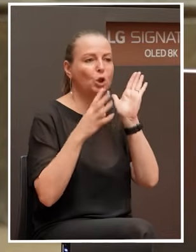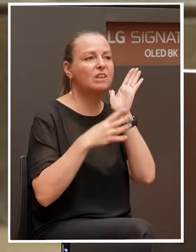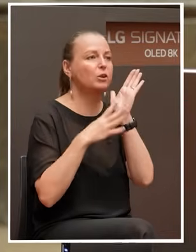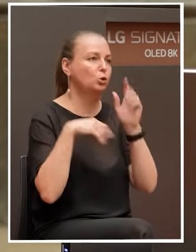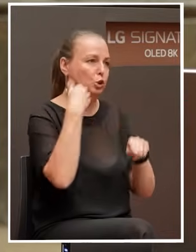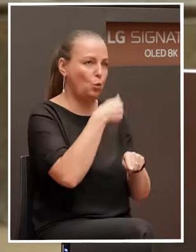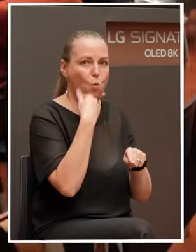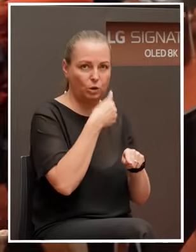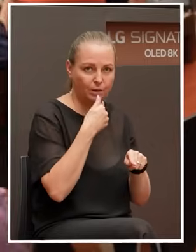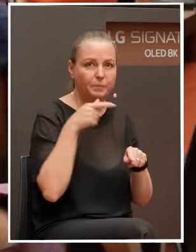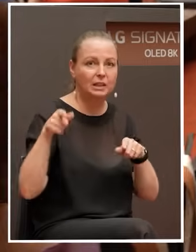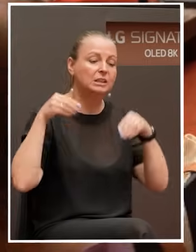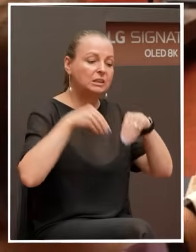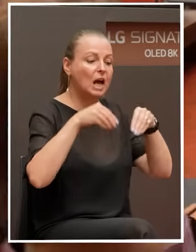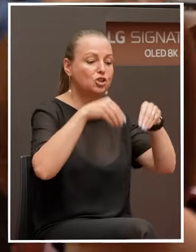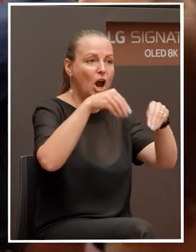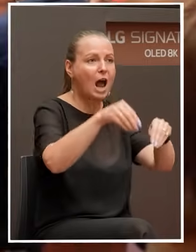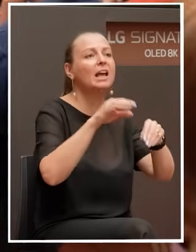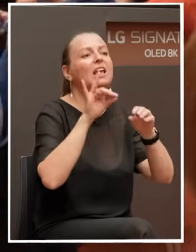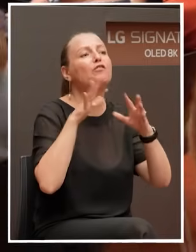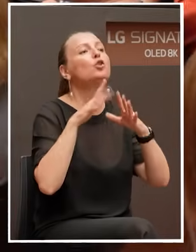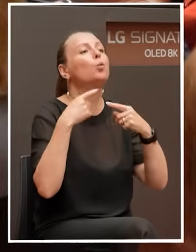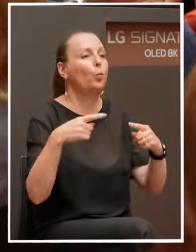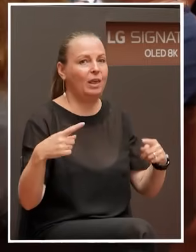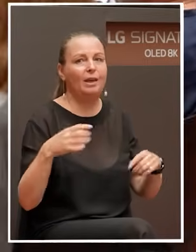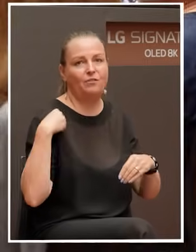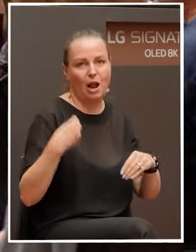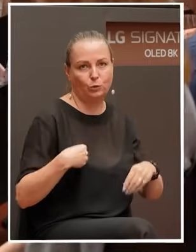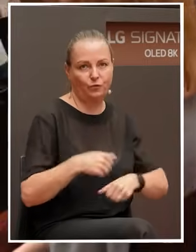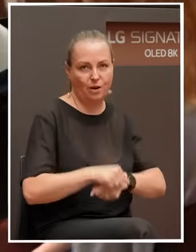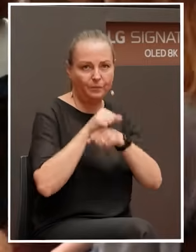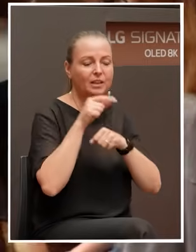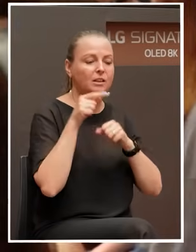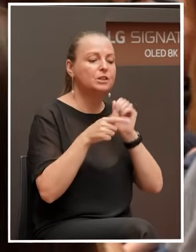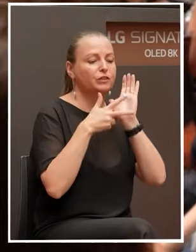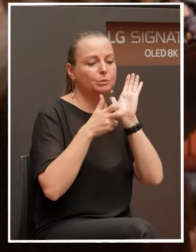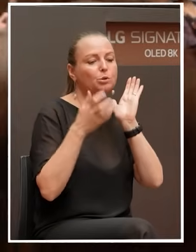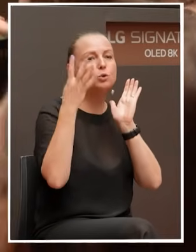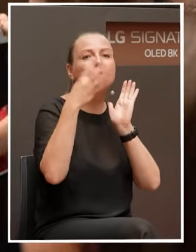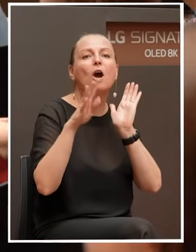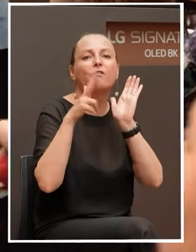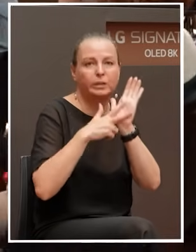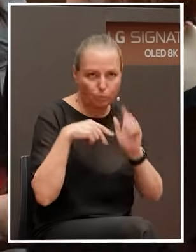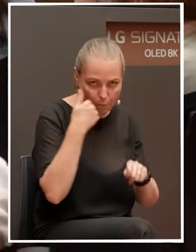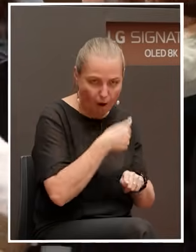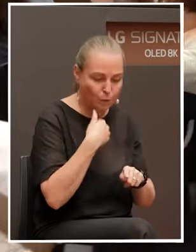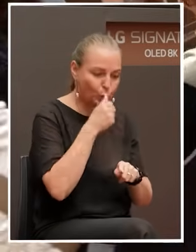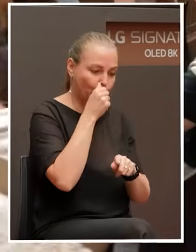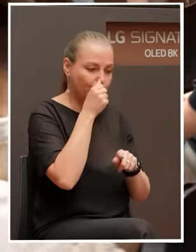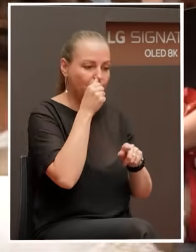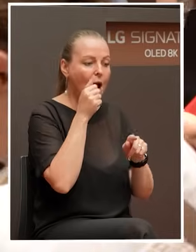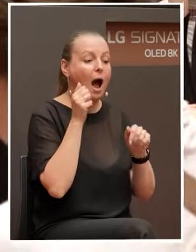годы. Их сажали во время других французских революций, в 1848 году, например. А вот